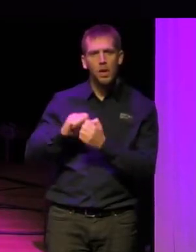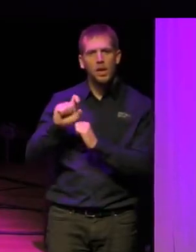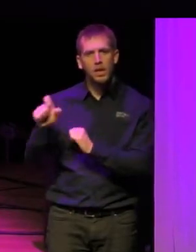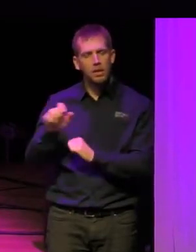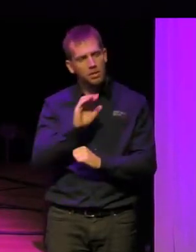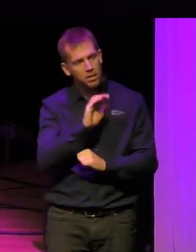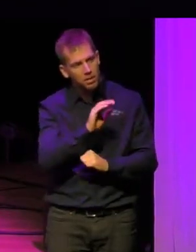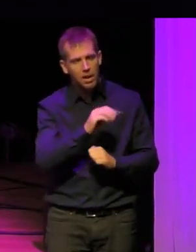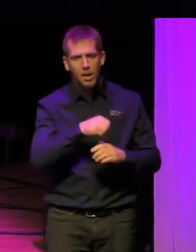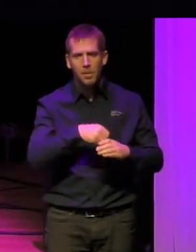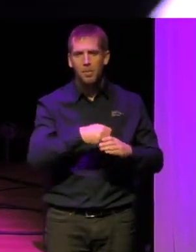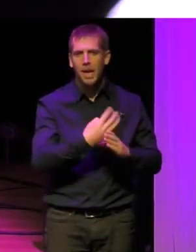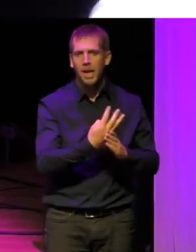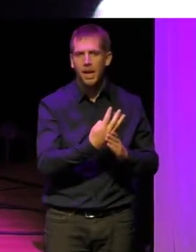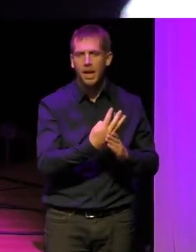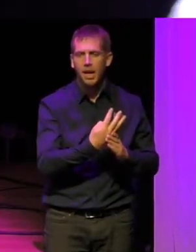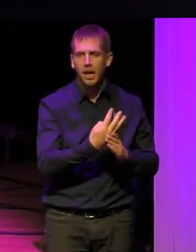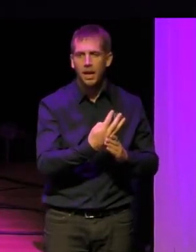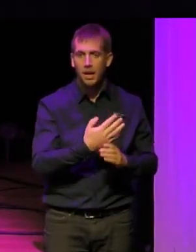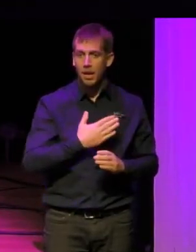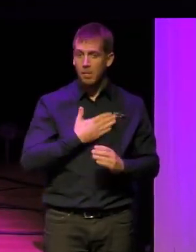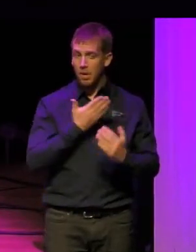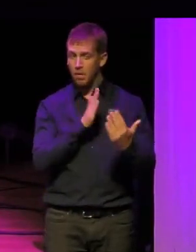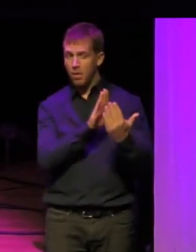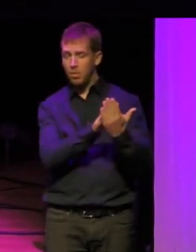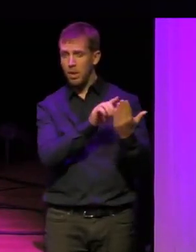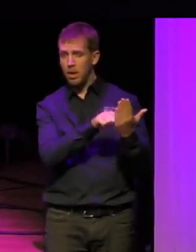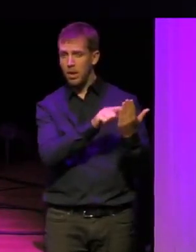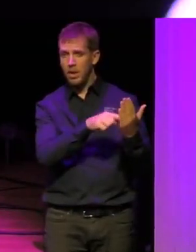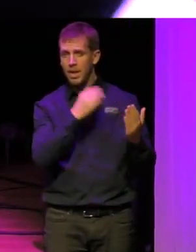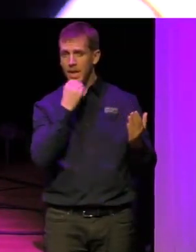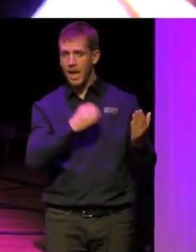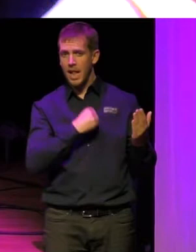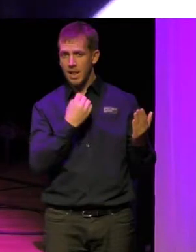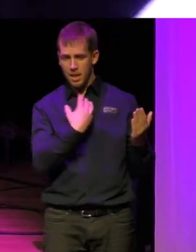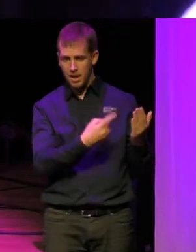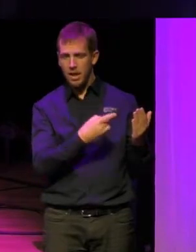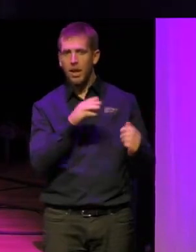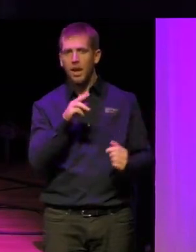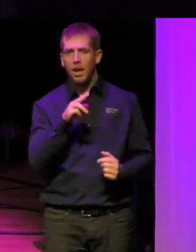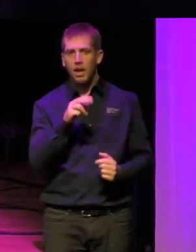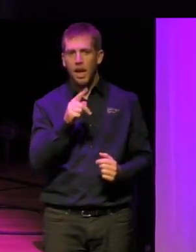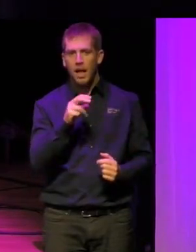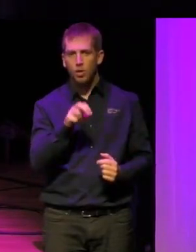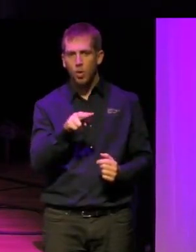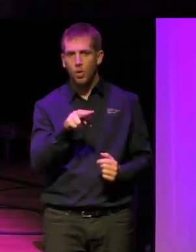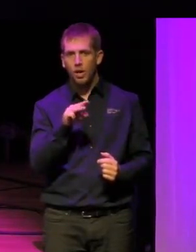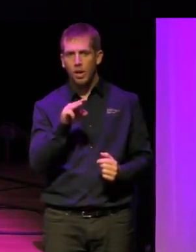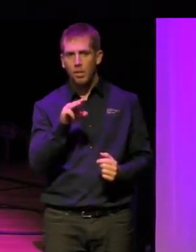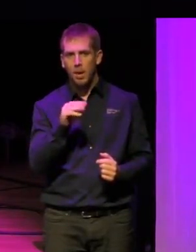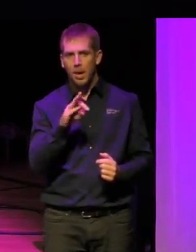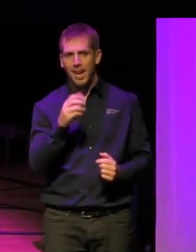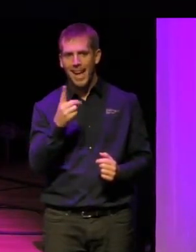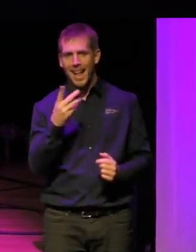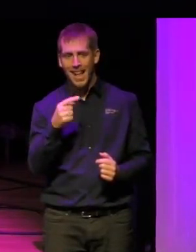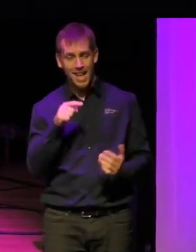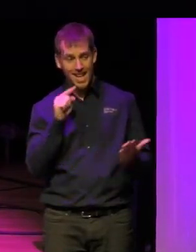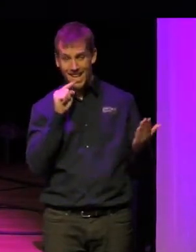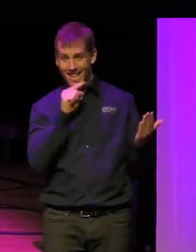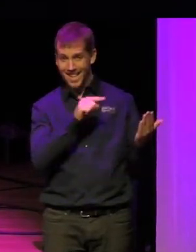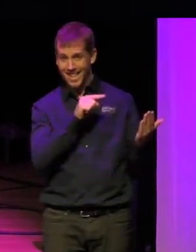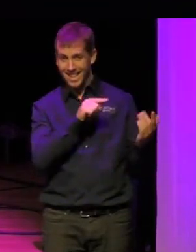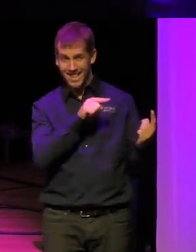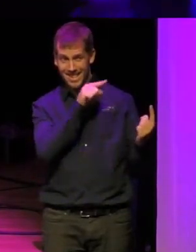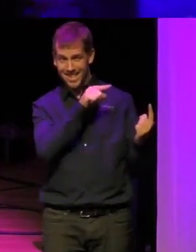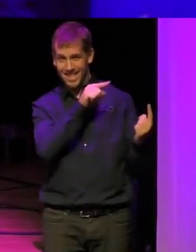media. Min förebild är en hjälte som hette Nelson Mandela. Och det var hon